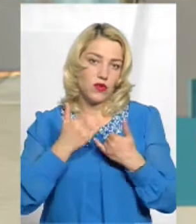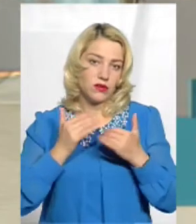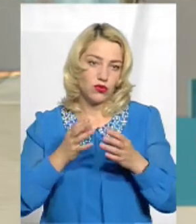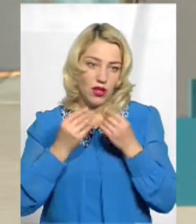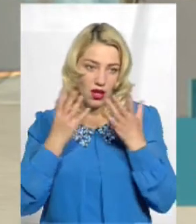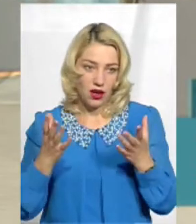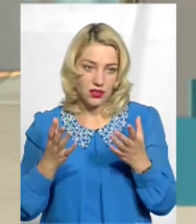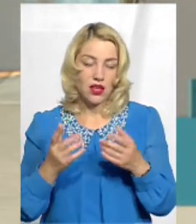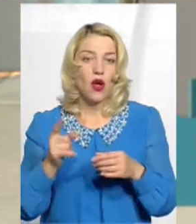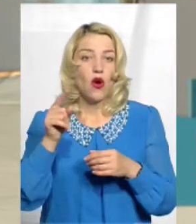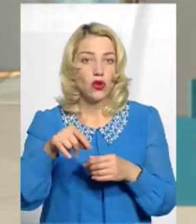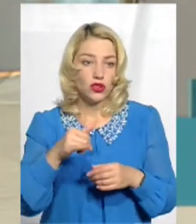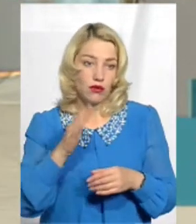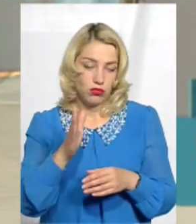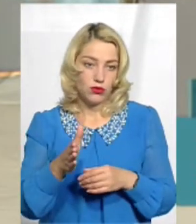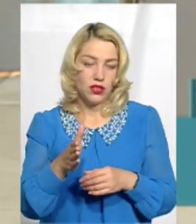Хоча,